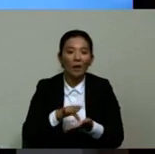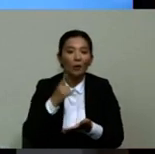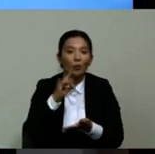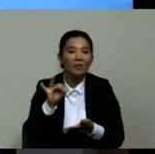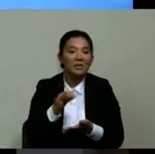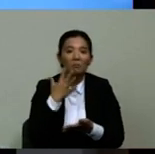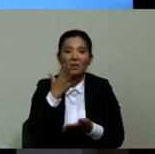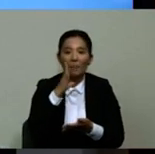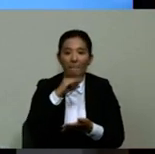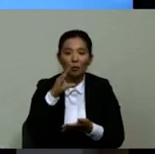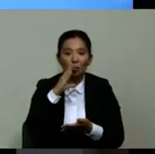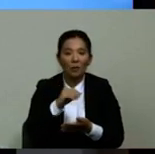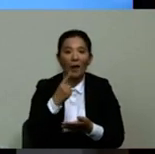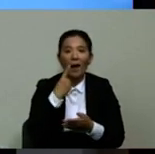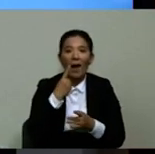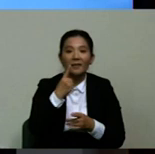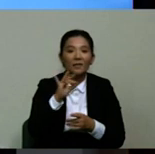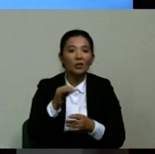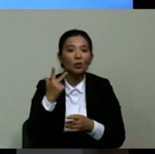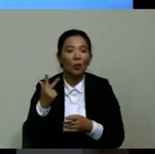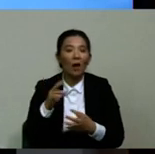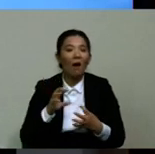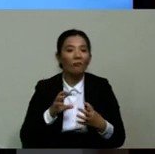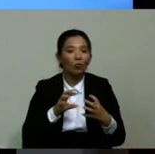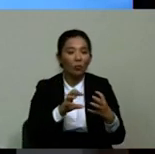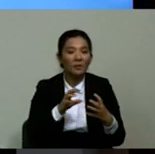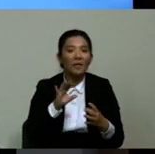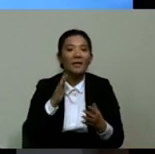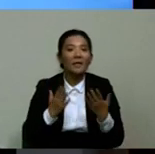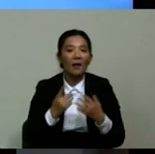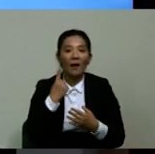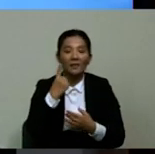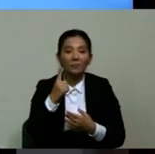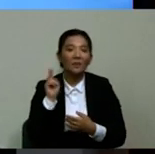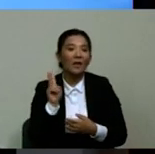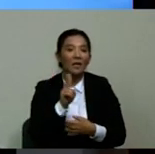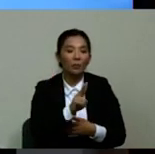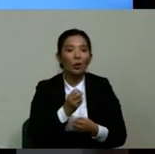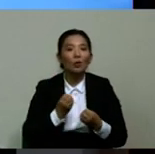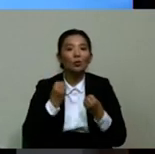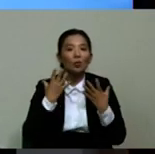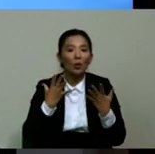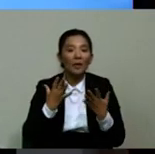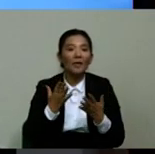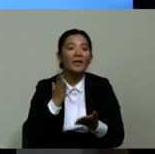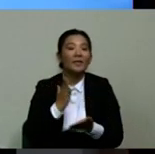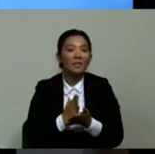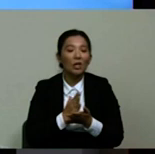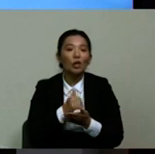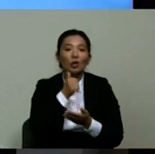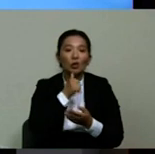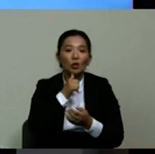пяти маршруток, одним из трех автобусов или одним троллейбусом. Сколько есть